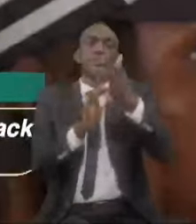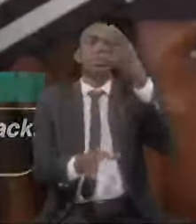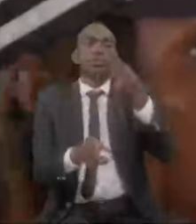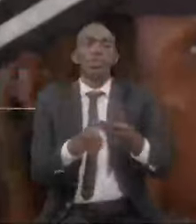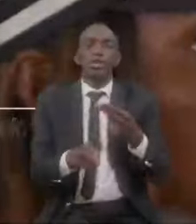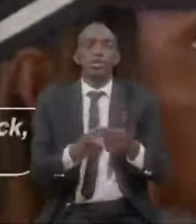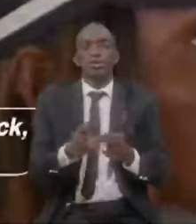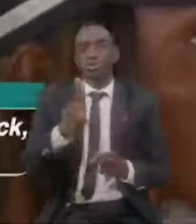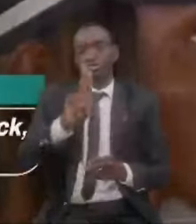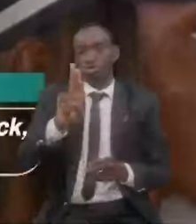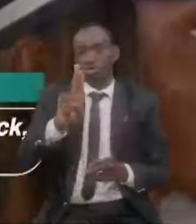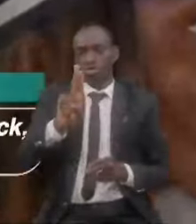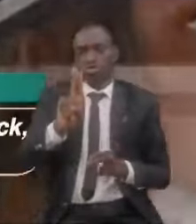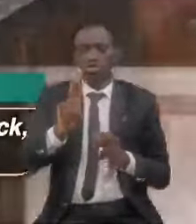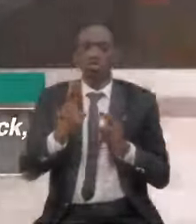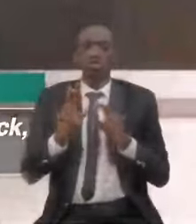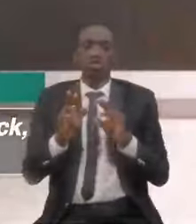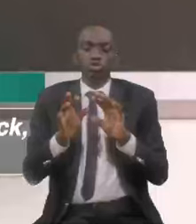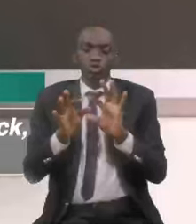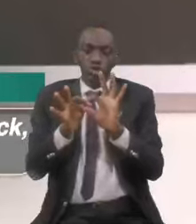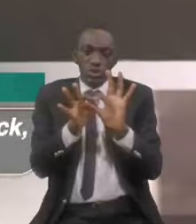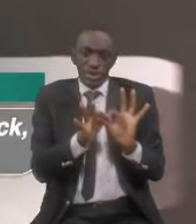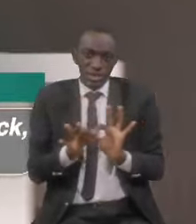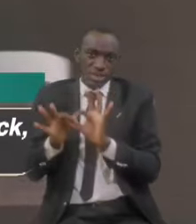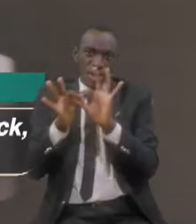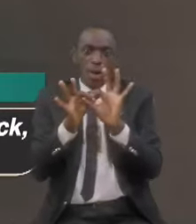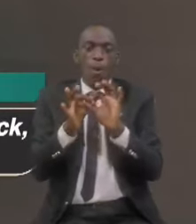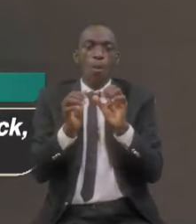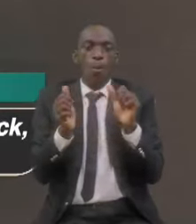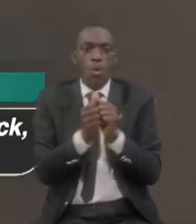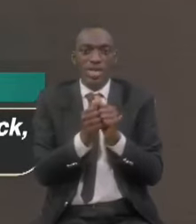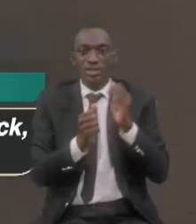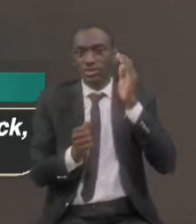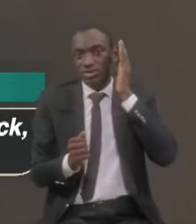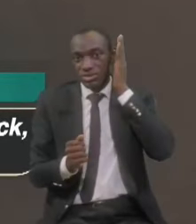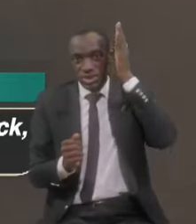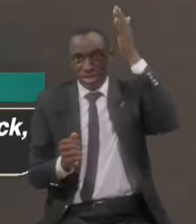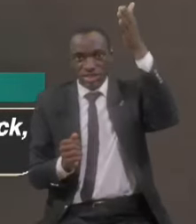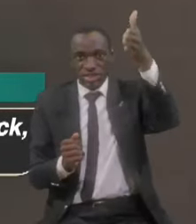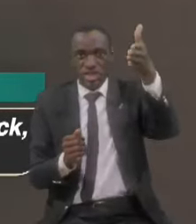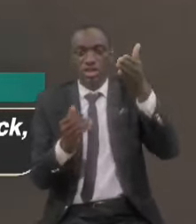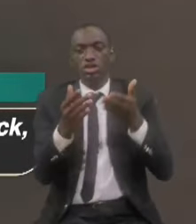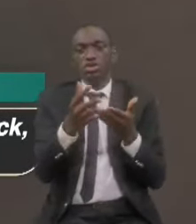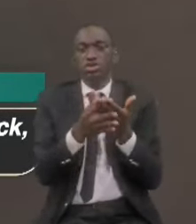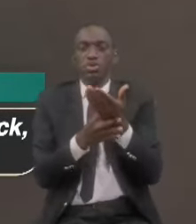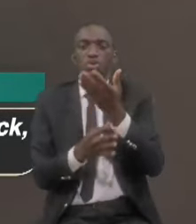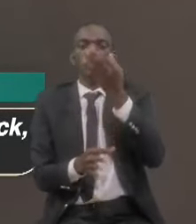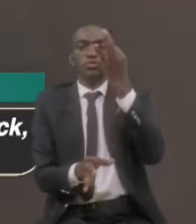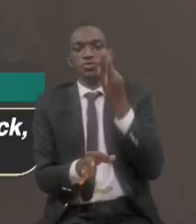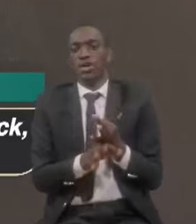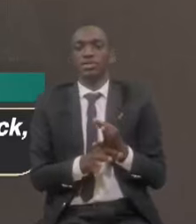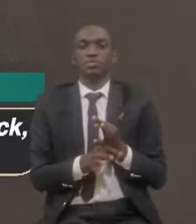Unité avec la destinée, par la foi. L'unité. Unité avec la destinée, par la